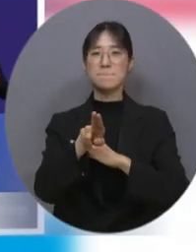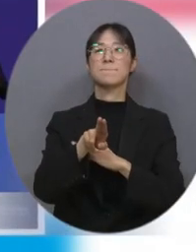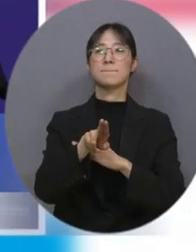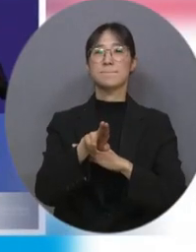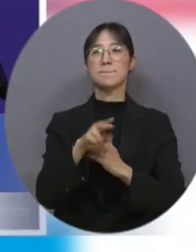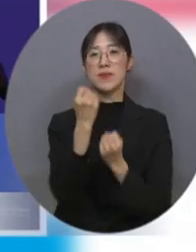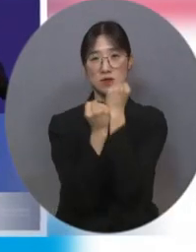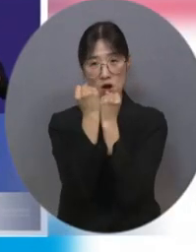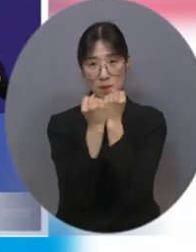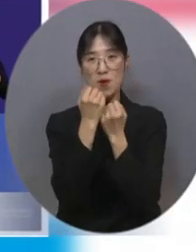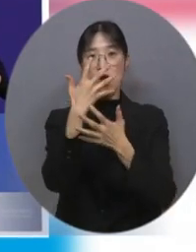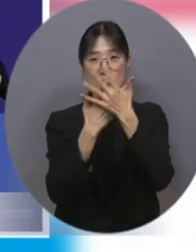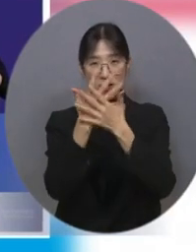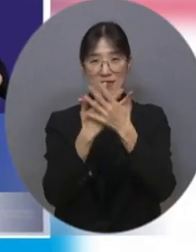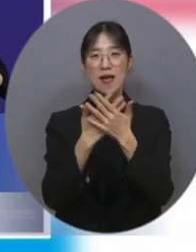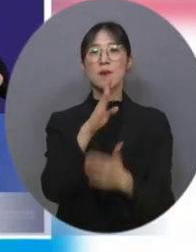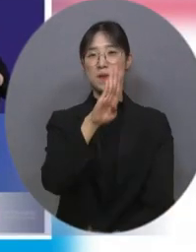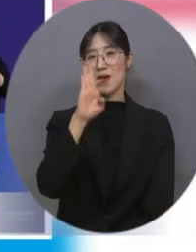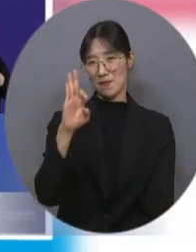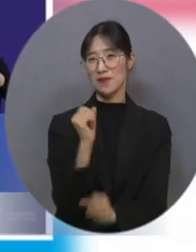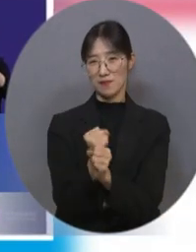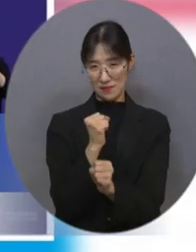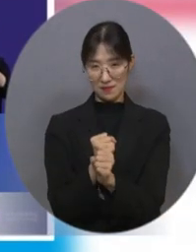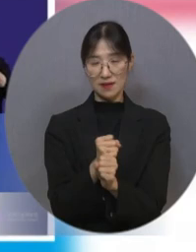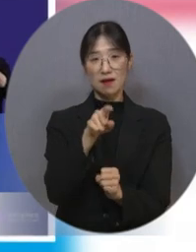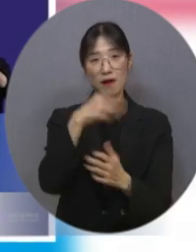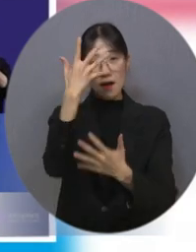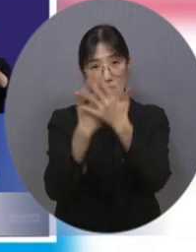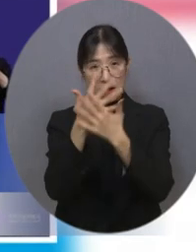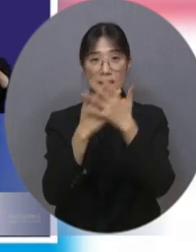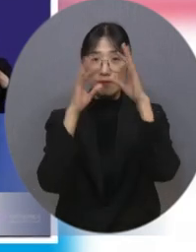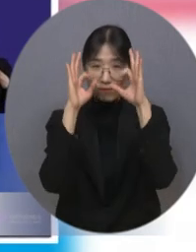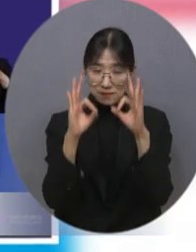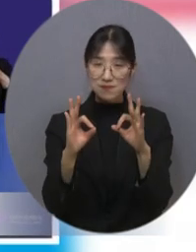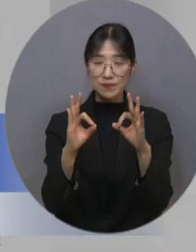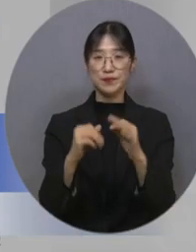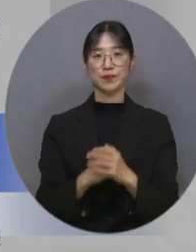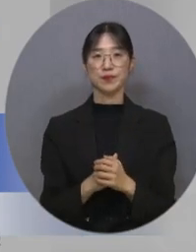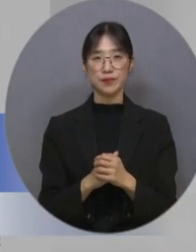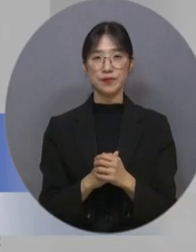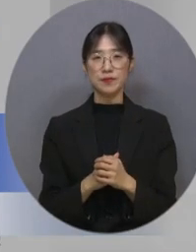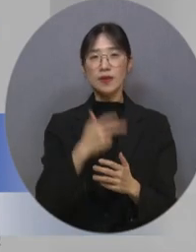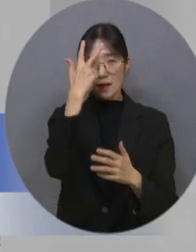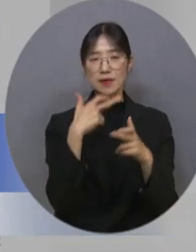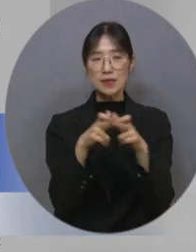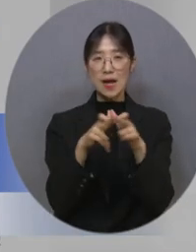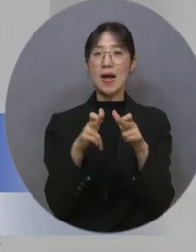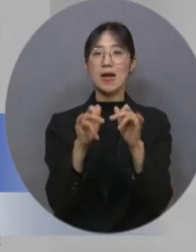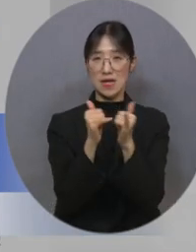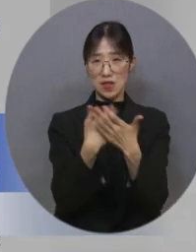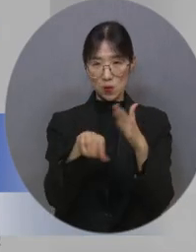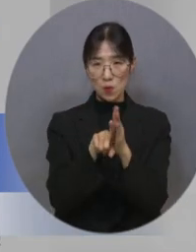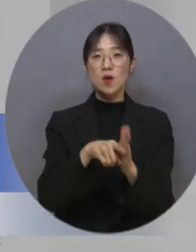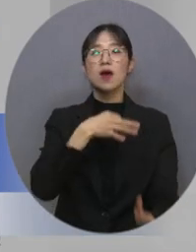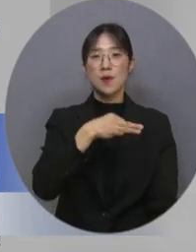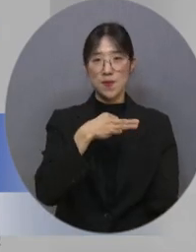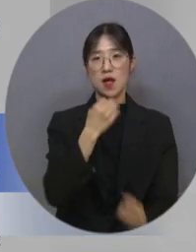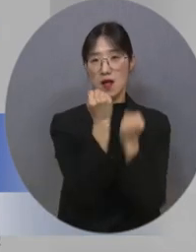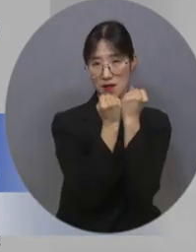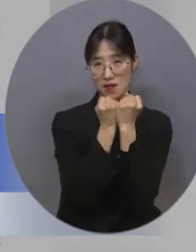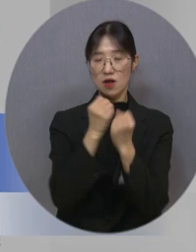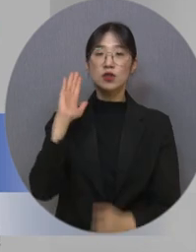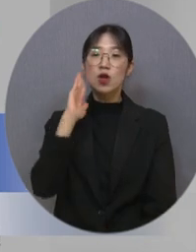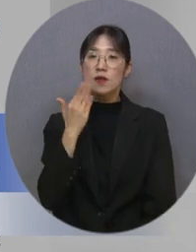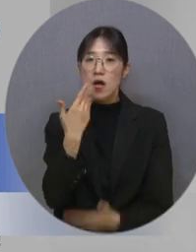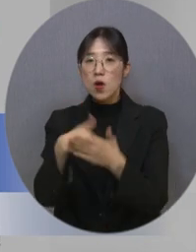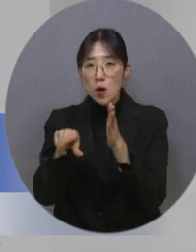버전으로 제작했습니다. 위원회가 제작한 피난 안내 영상 제작물에는 시각장애인을 위한 음성 해설과 청각장애인을 위한